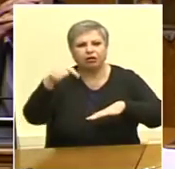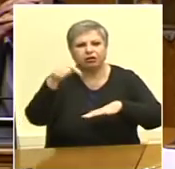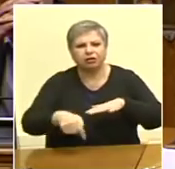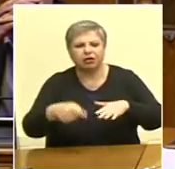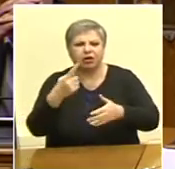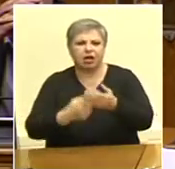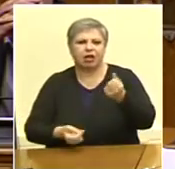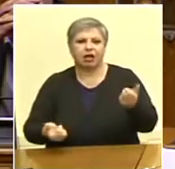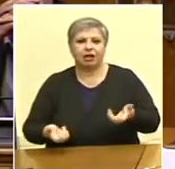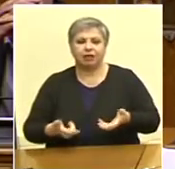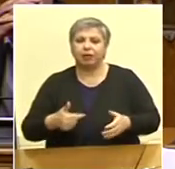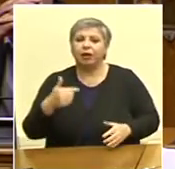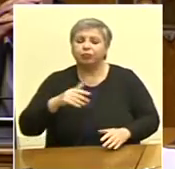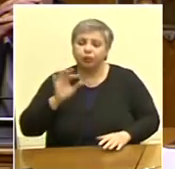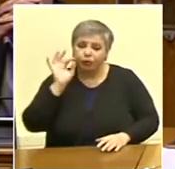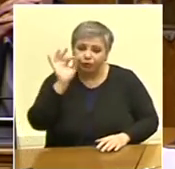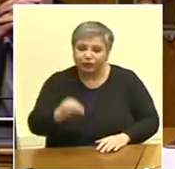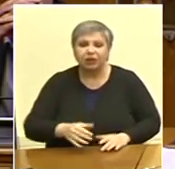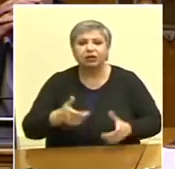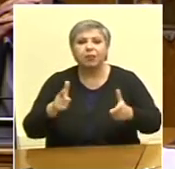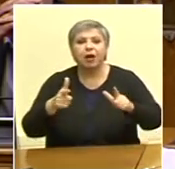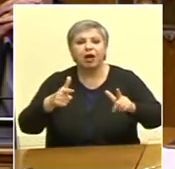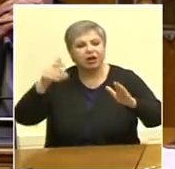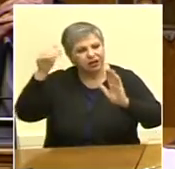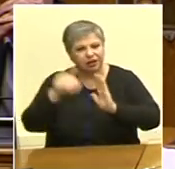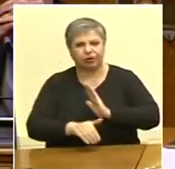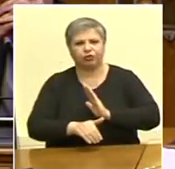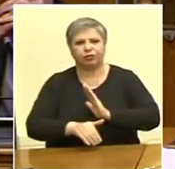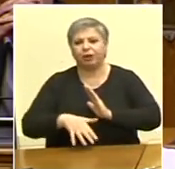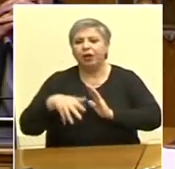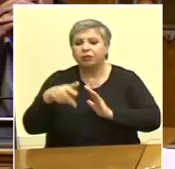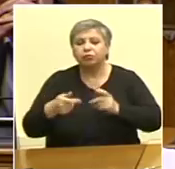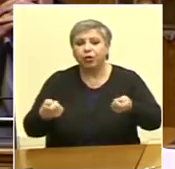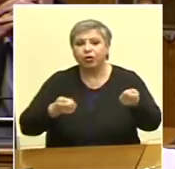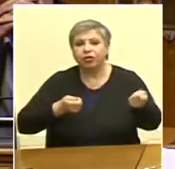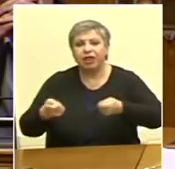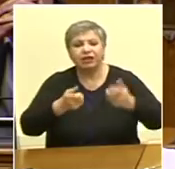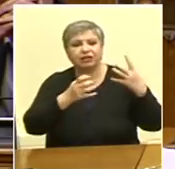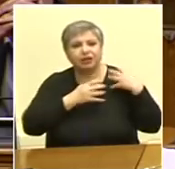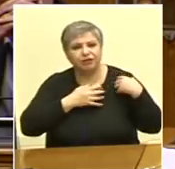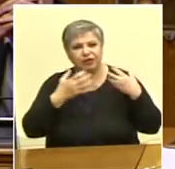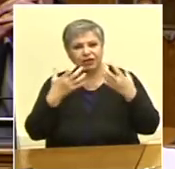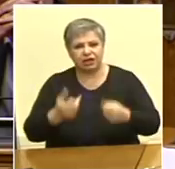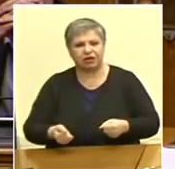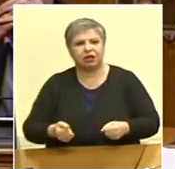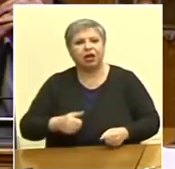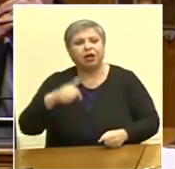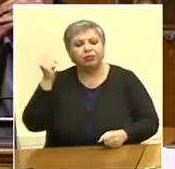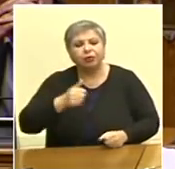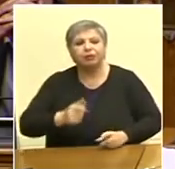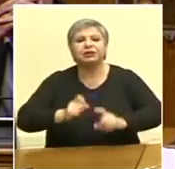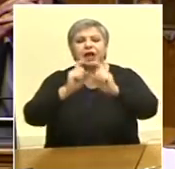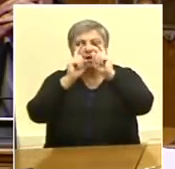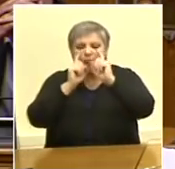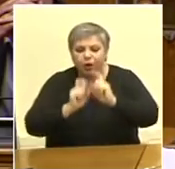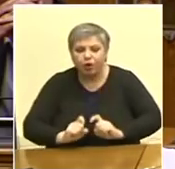που διαχειρίστηκαν τη χρεοκοπία της χώρας με το χειρότερο δυνατό τρόπο, ώστε να μας οδηγήσουν στην αγκαλιά του Διεθνούς Νομισματικού Ταμείου